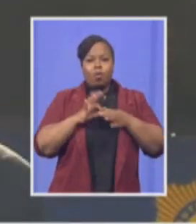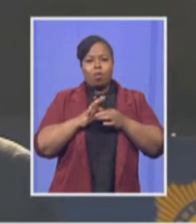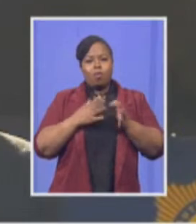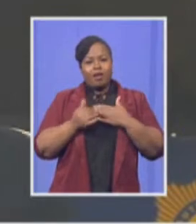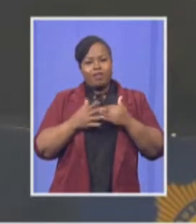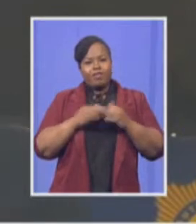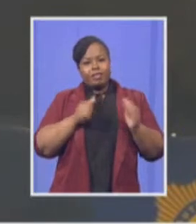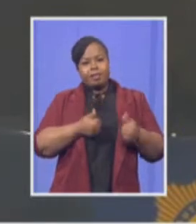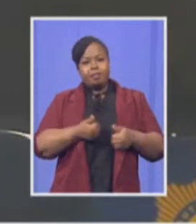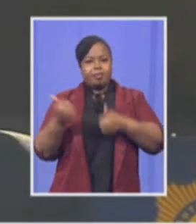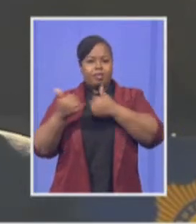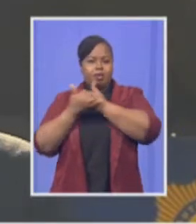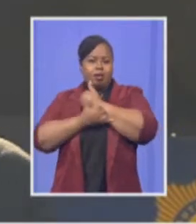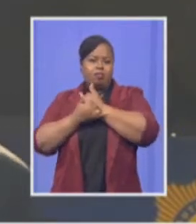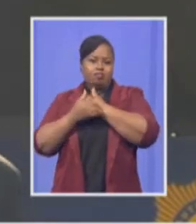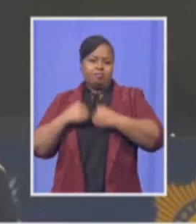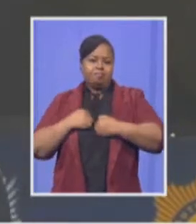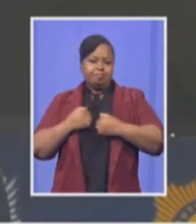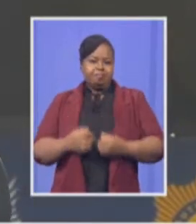Masibabamba ke